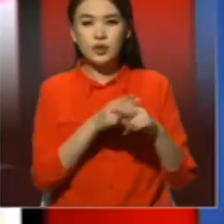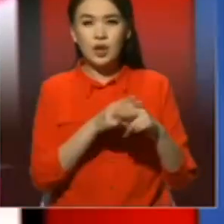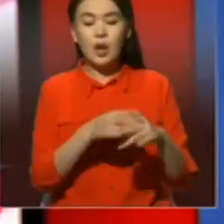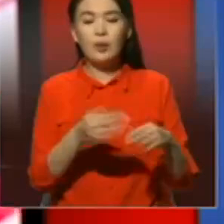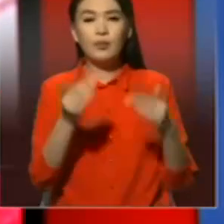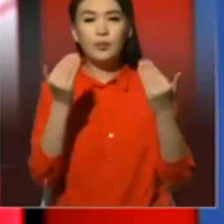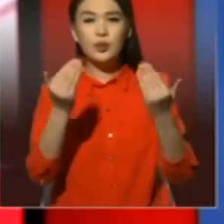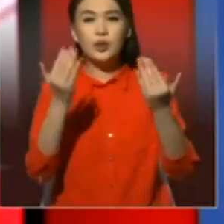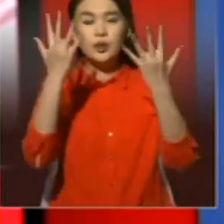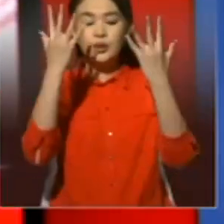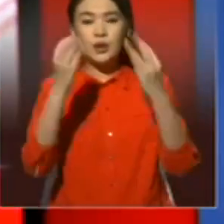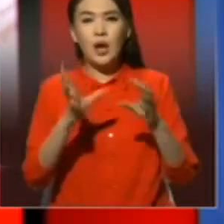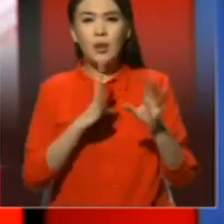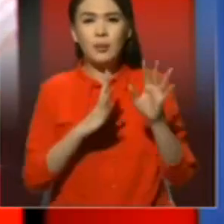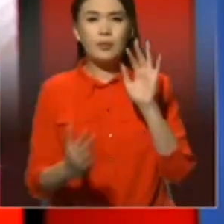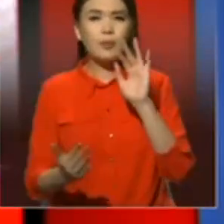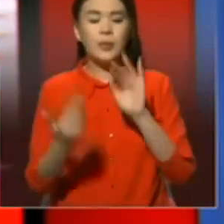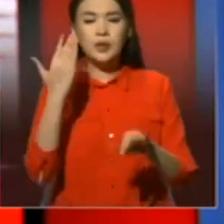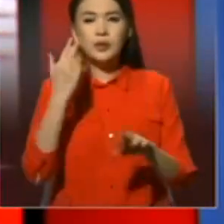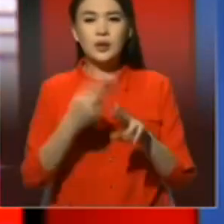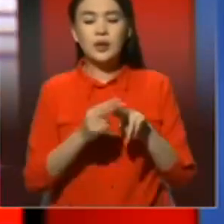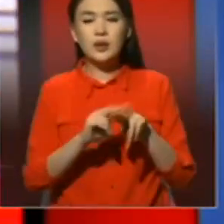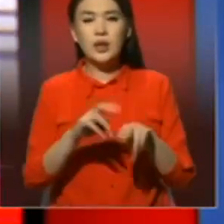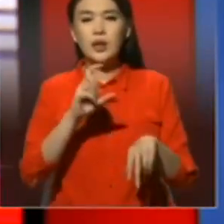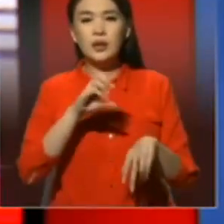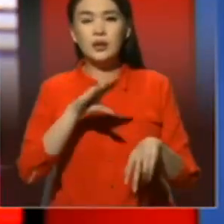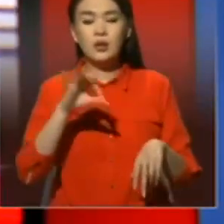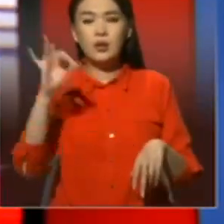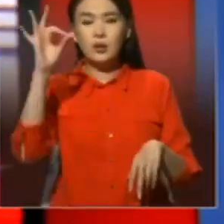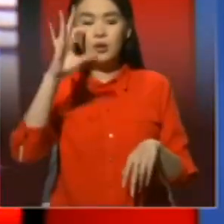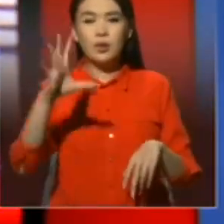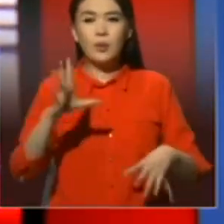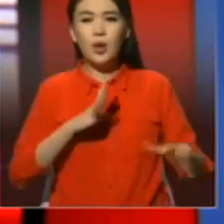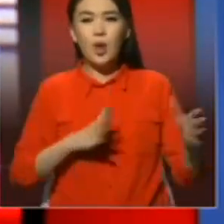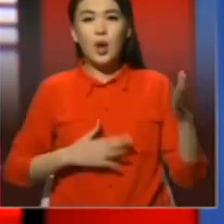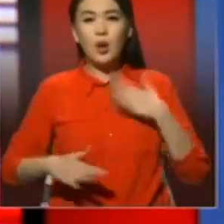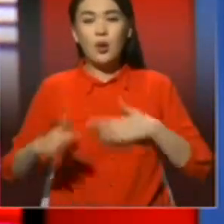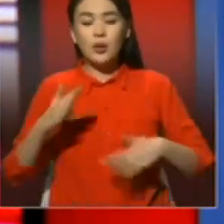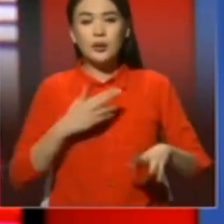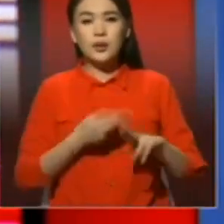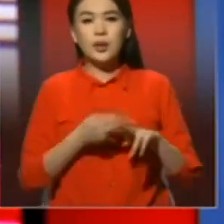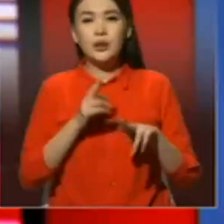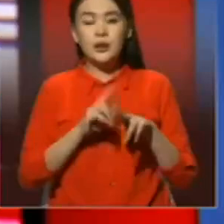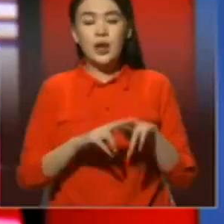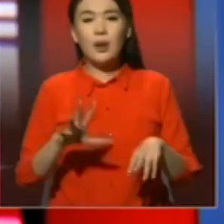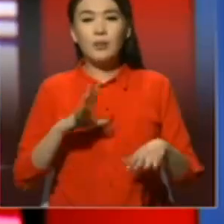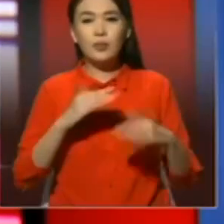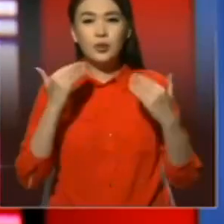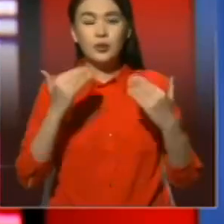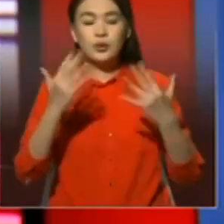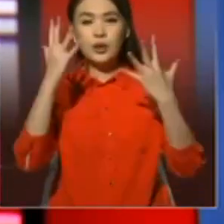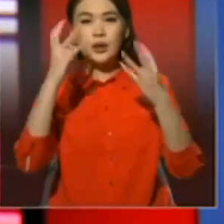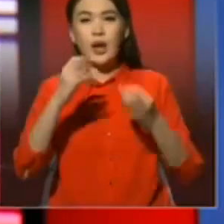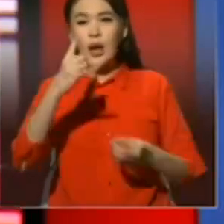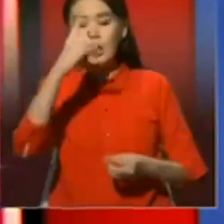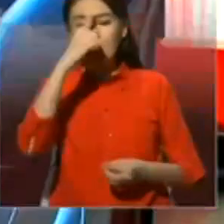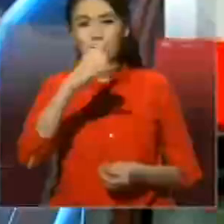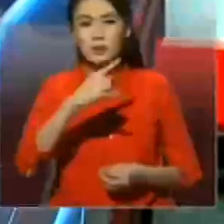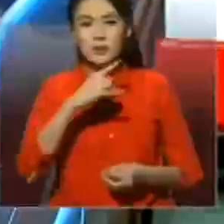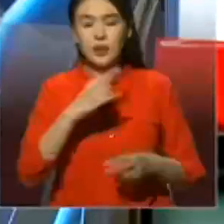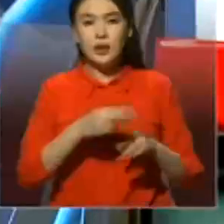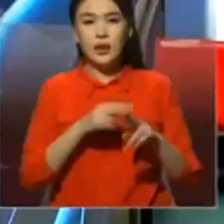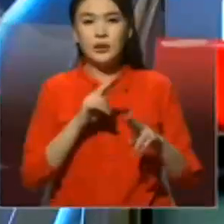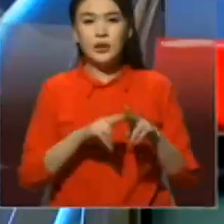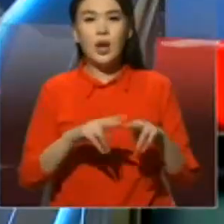Бүгінгі жиын барысында осы мәселе этнос өкілдерінің тарапынан айтылды. Мен қуанып отқан нәрсе міне осында. Бүгінгі таңда Қазақстанның тәуелсіздігі